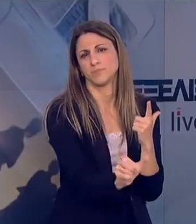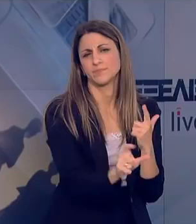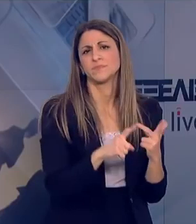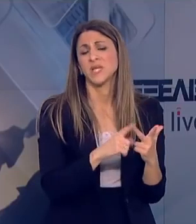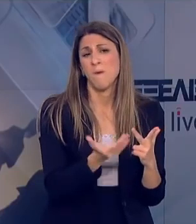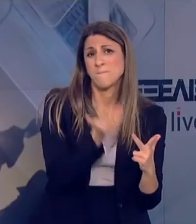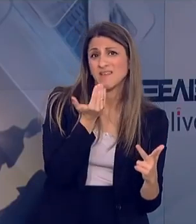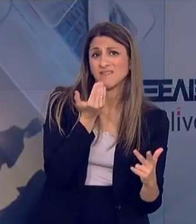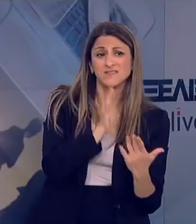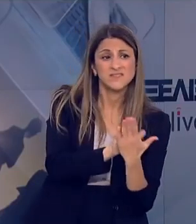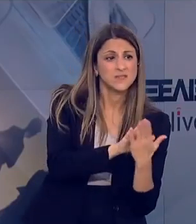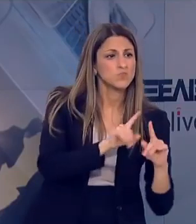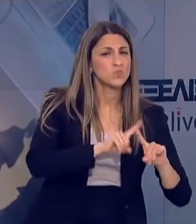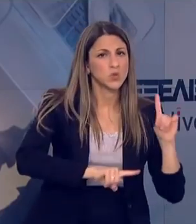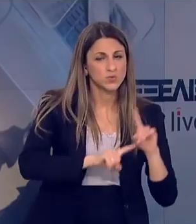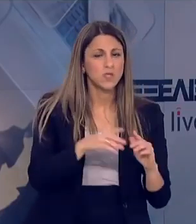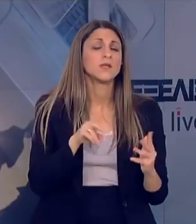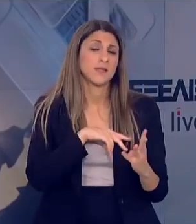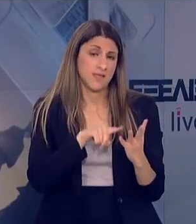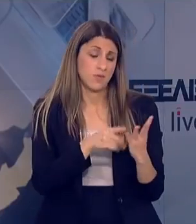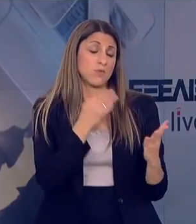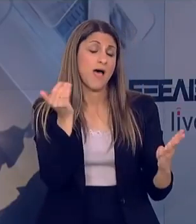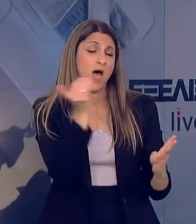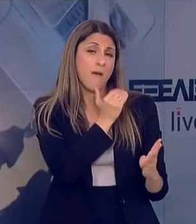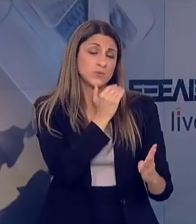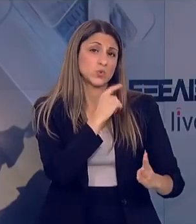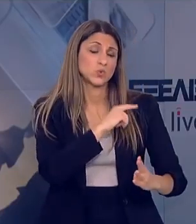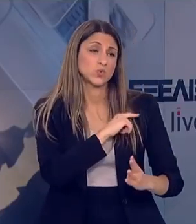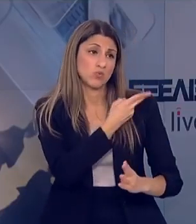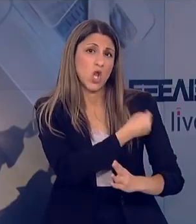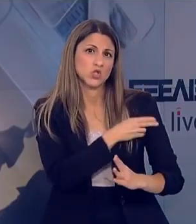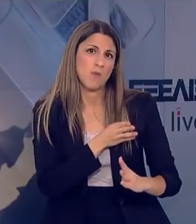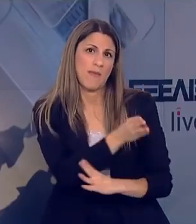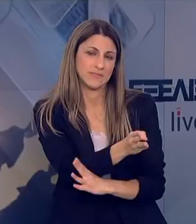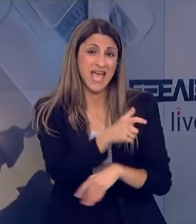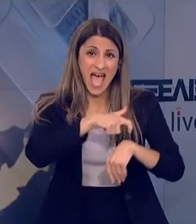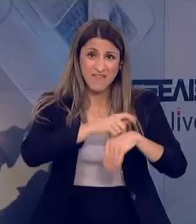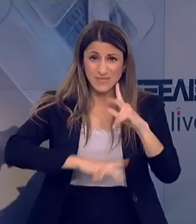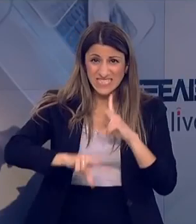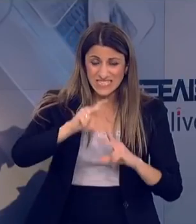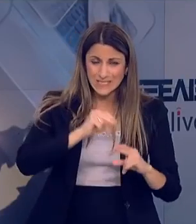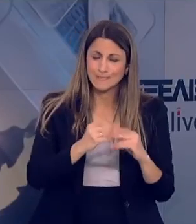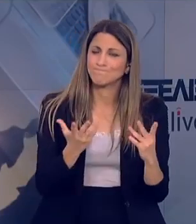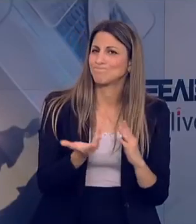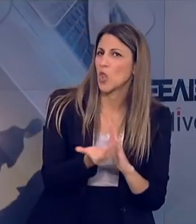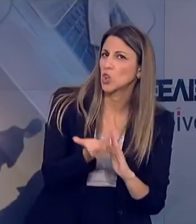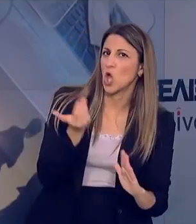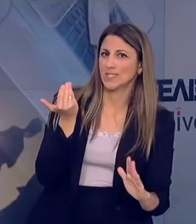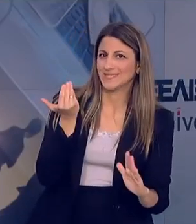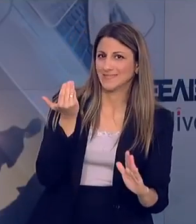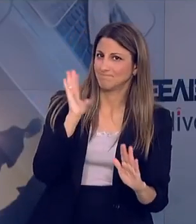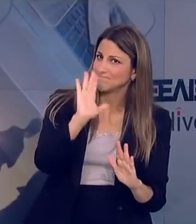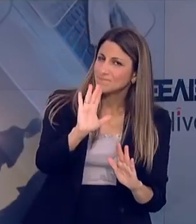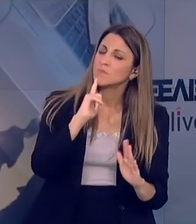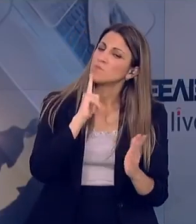επαφών. Και βέβαια της έγκαιρης πρόσβασης στο ιατρικό μας σύστημα. Είναι λίγο νωρίς για μια τέτοια συζήτηση. Ποτέ δεν είναι νωρίς, αλλά